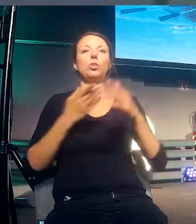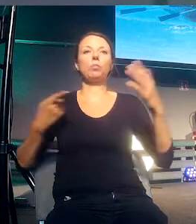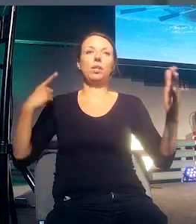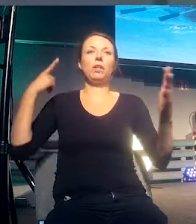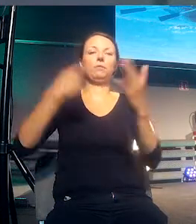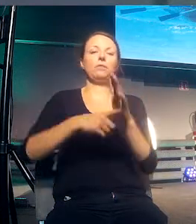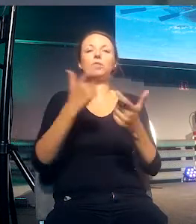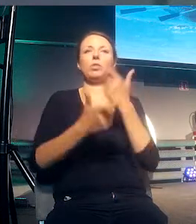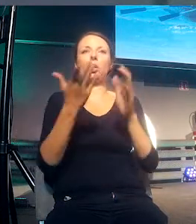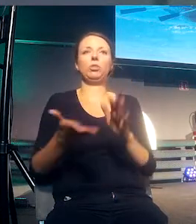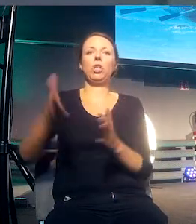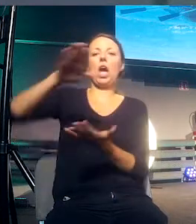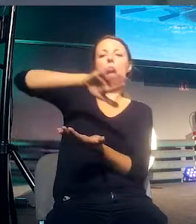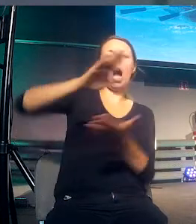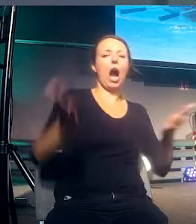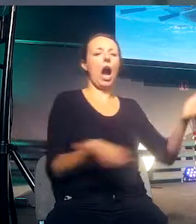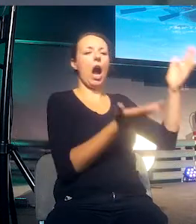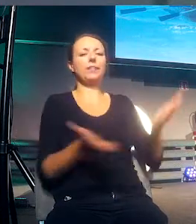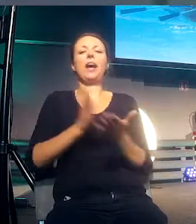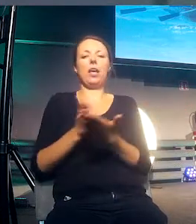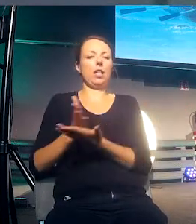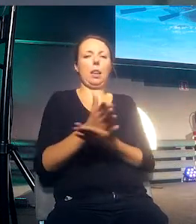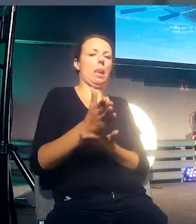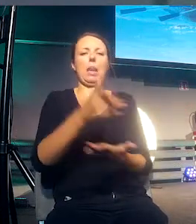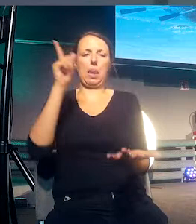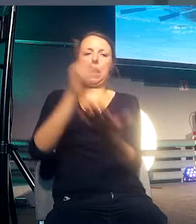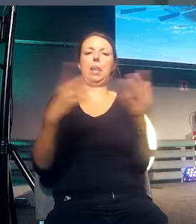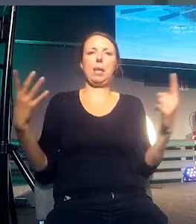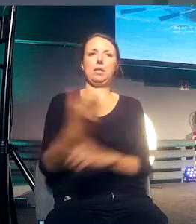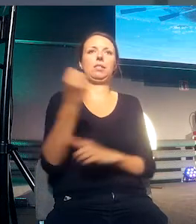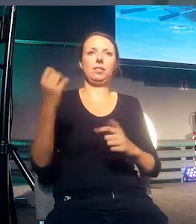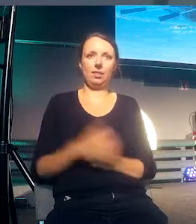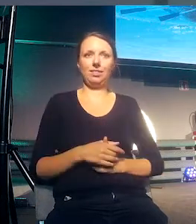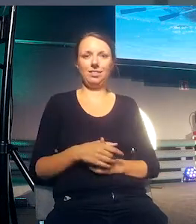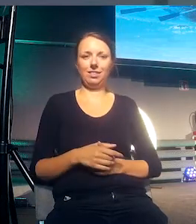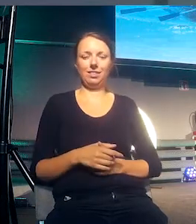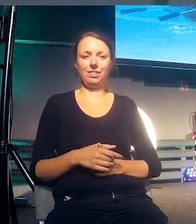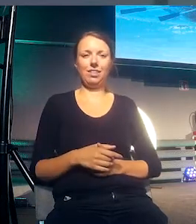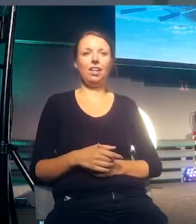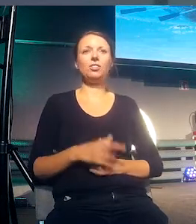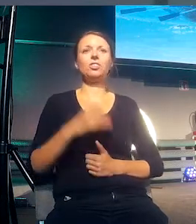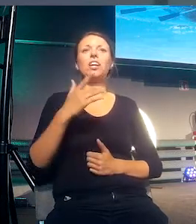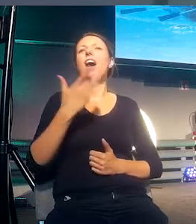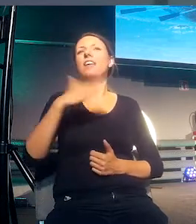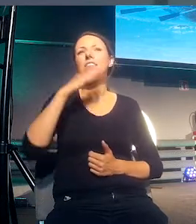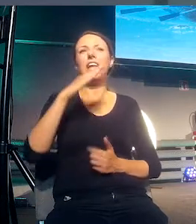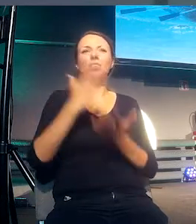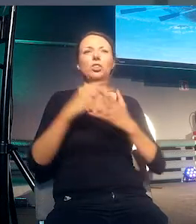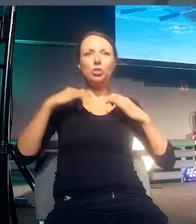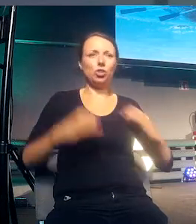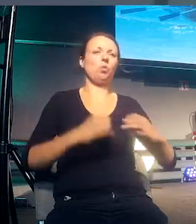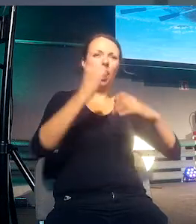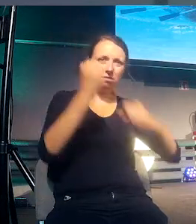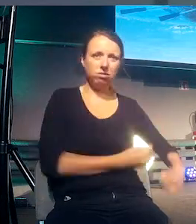celu? To nie wystarczy, żeby każdy z podobną siłą machał wiosłem. Samo